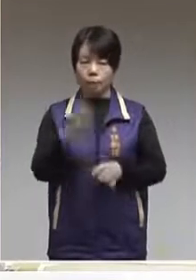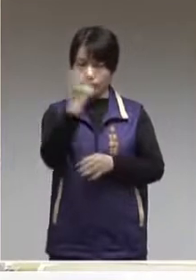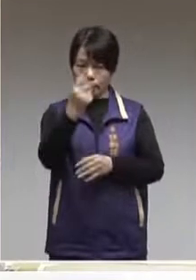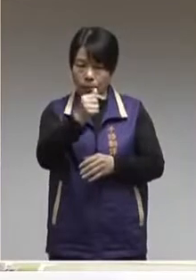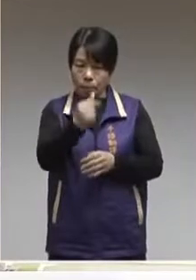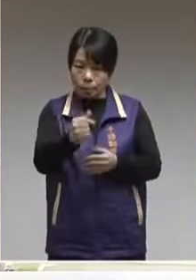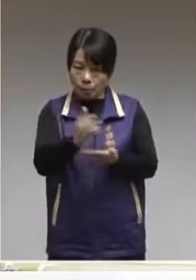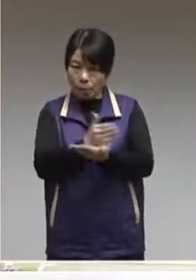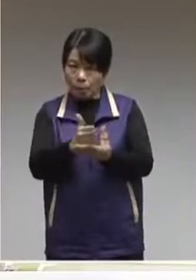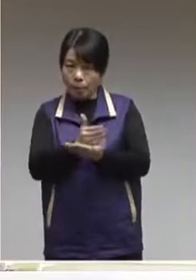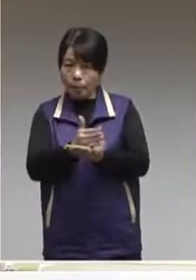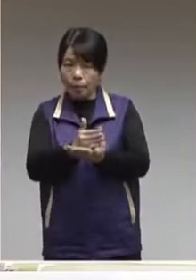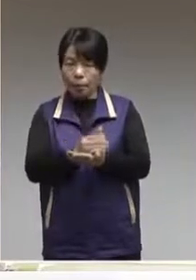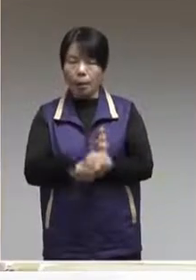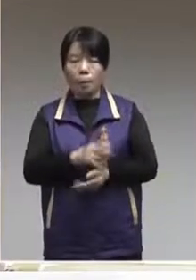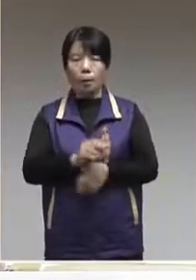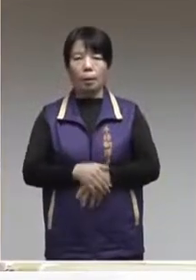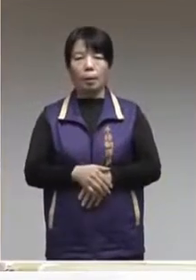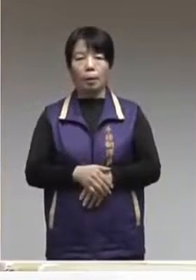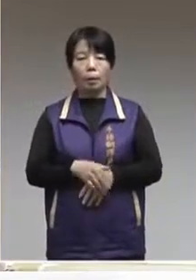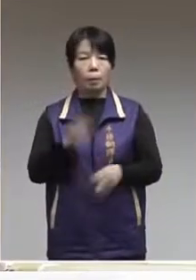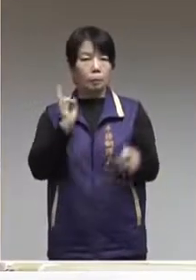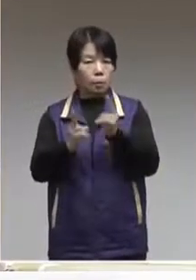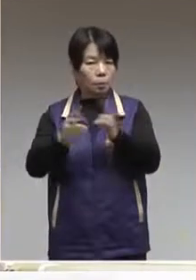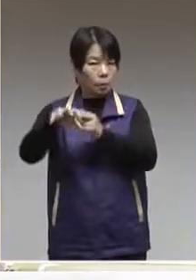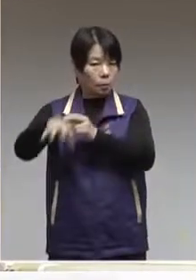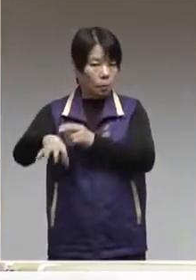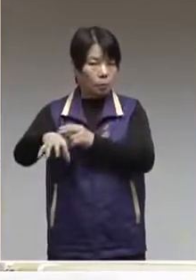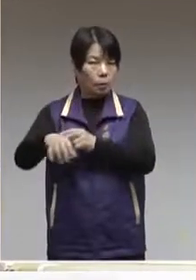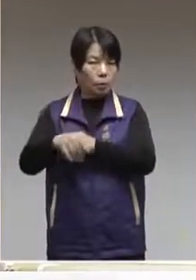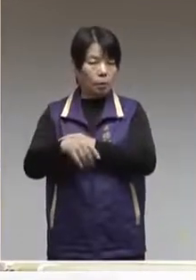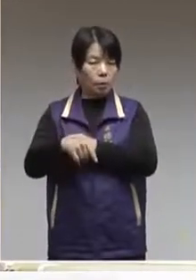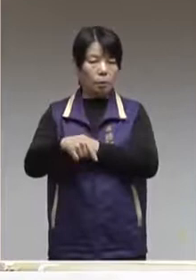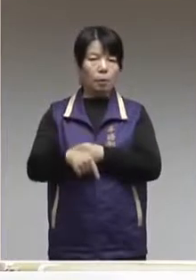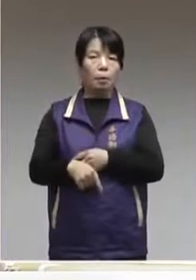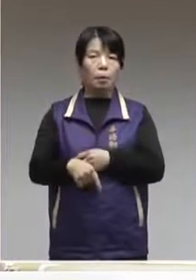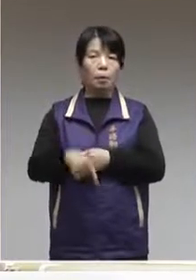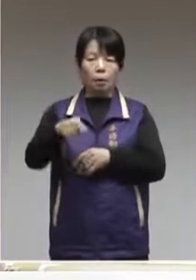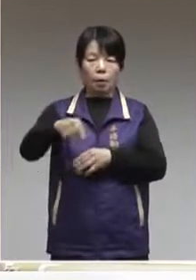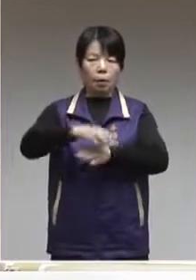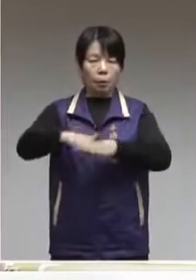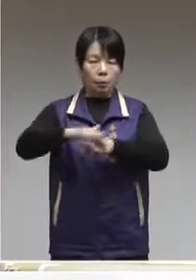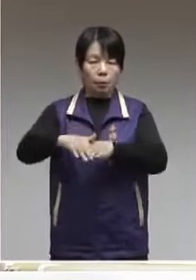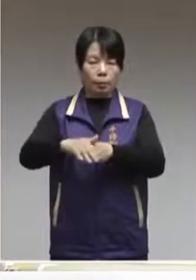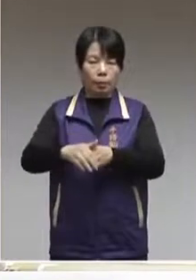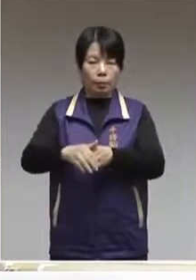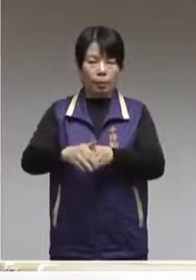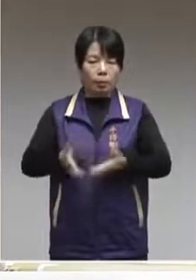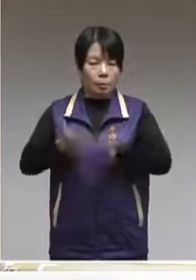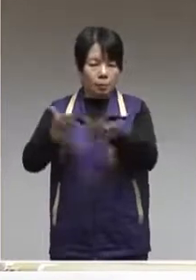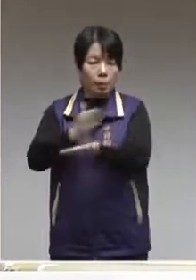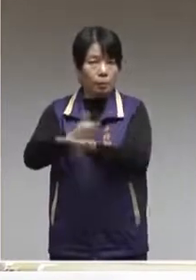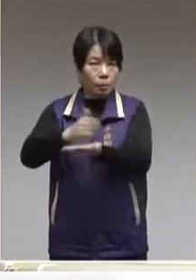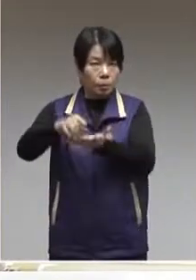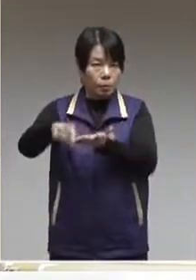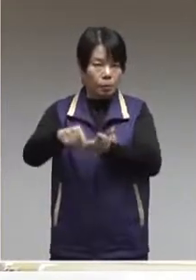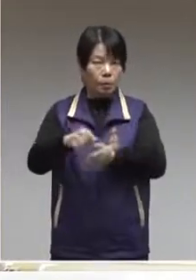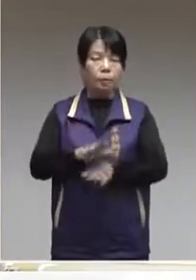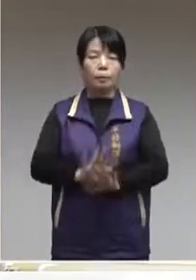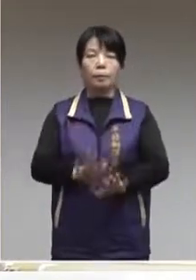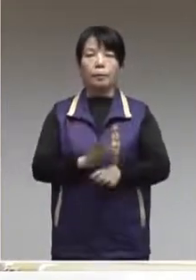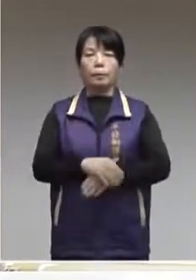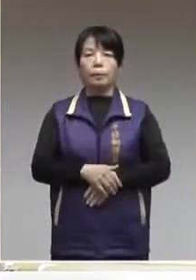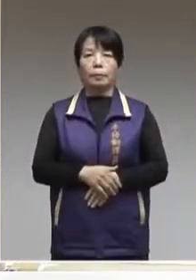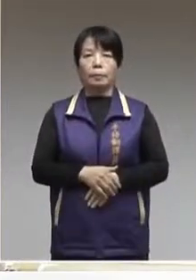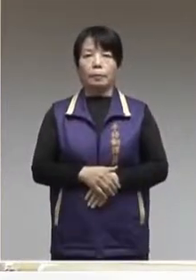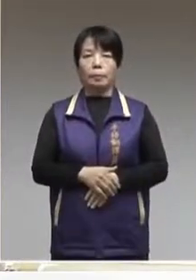作，这由中央流行疫情指挥中心这边要请这个昆阳实验室这边会进行处理。那最后综合研判是这个样子，那